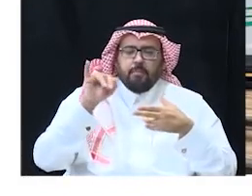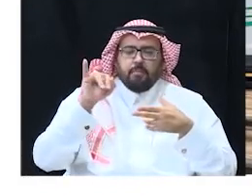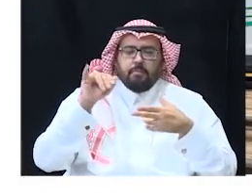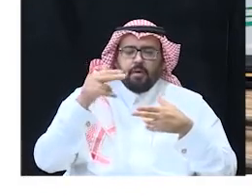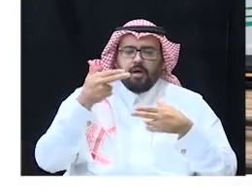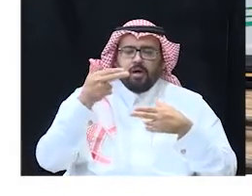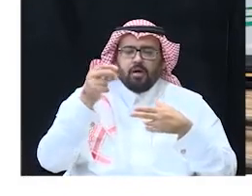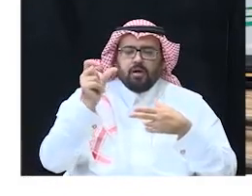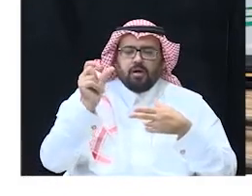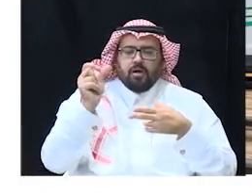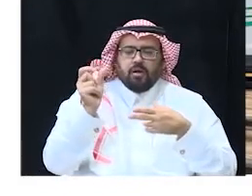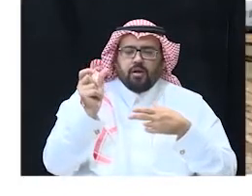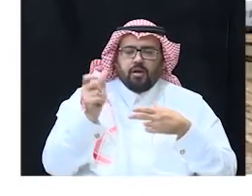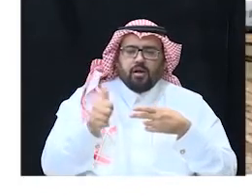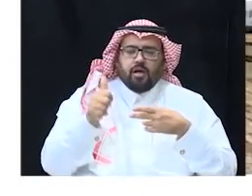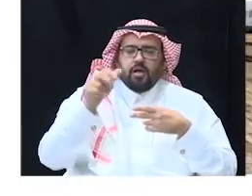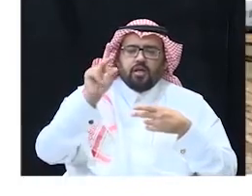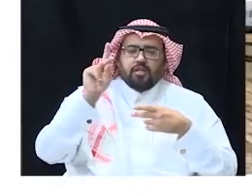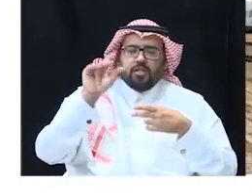ما المغناطيس؟